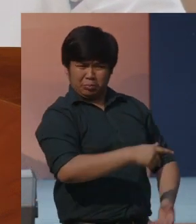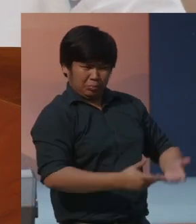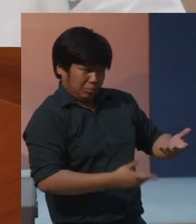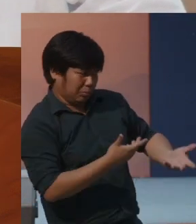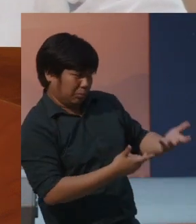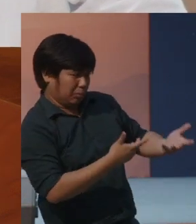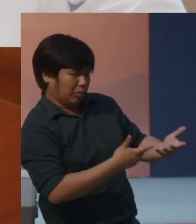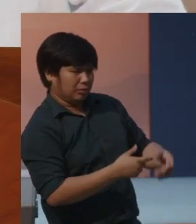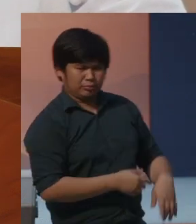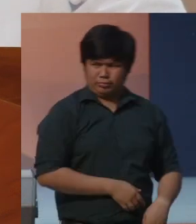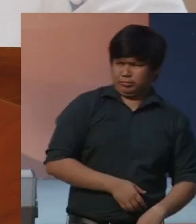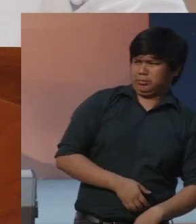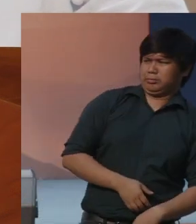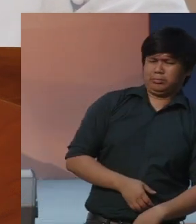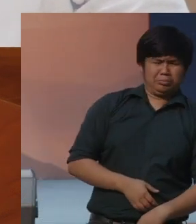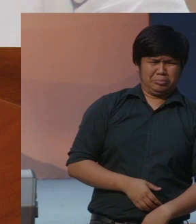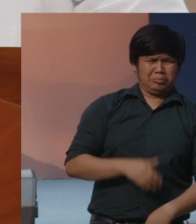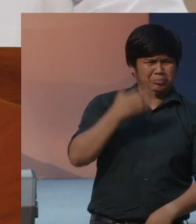ko alam kung totoo yun.